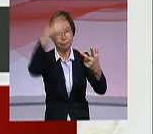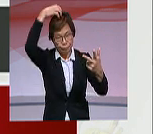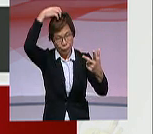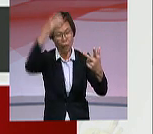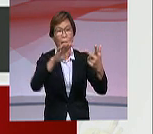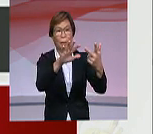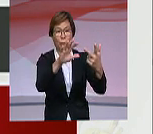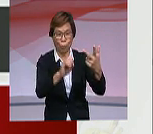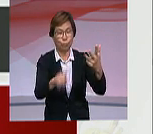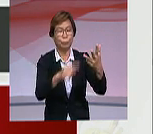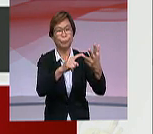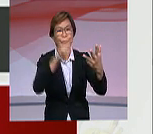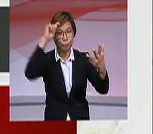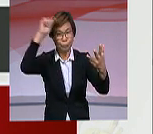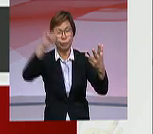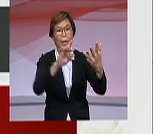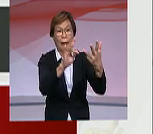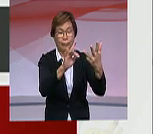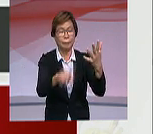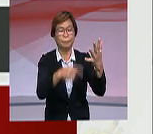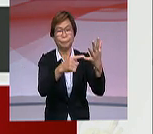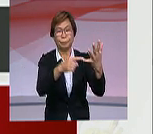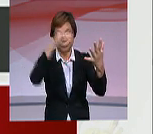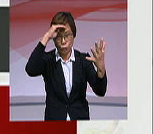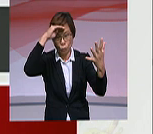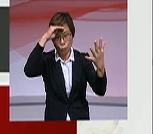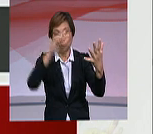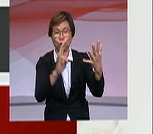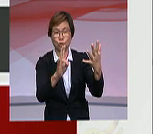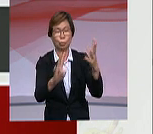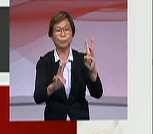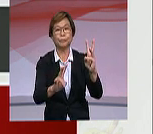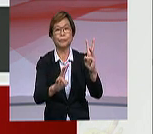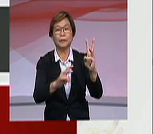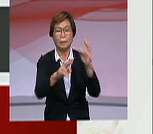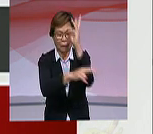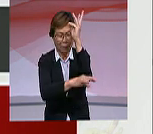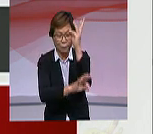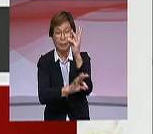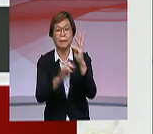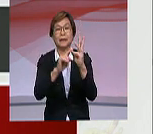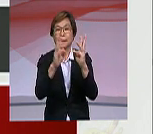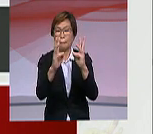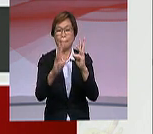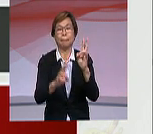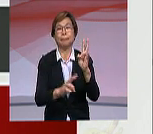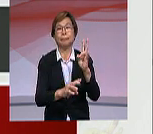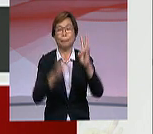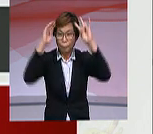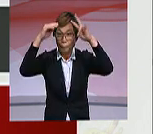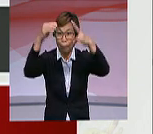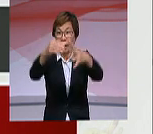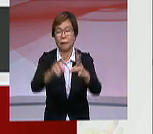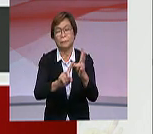Selangor 50 kes, di Terengganu 8 kes, di Johor 7 kes, di Negeri Sembilan 6 kes dan di